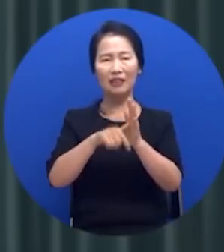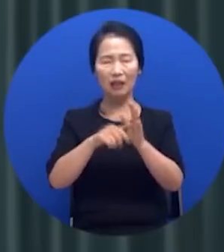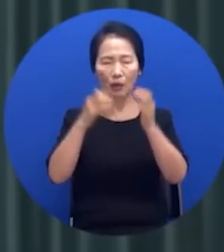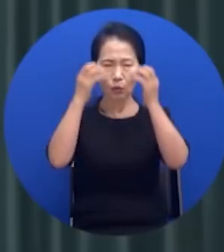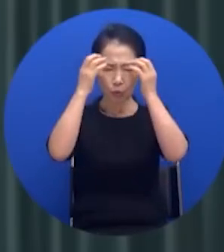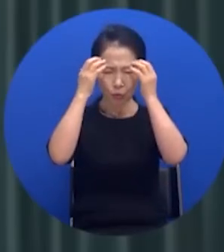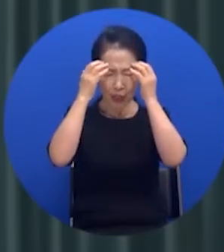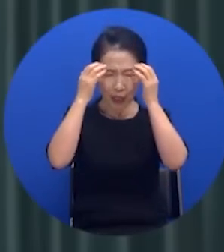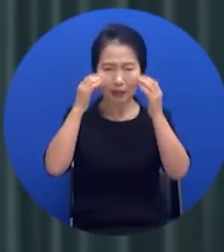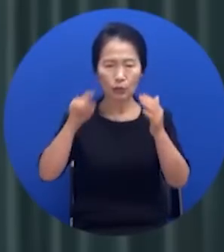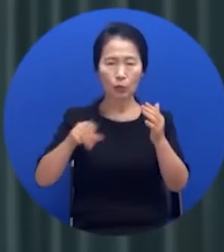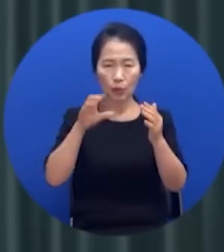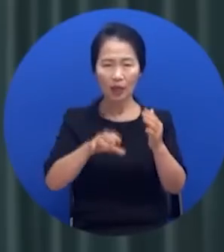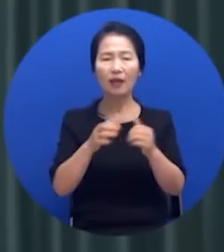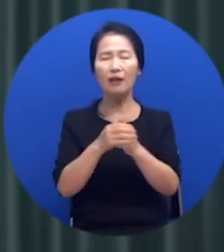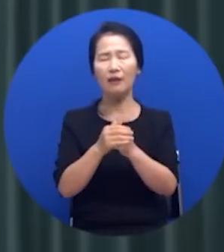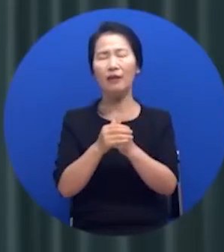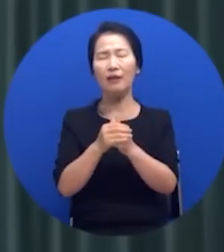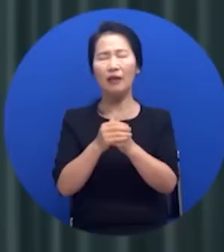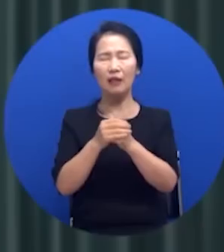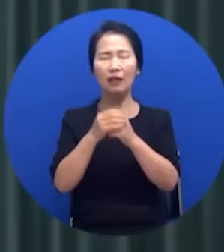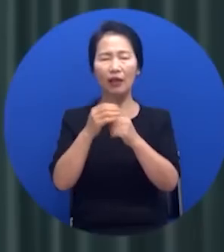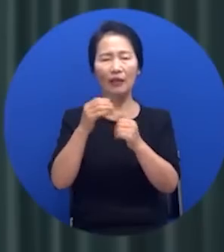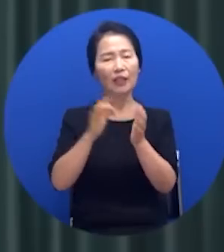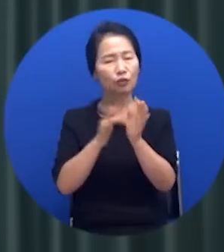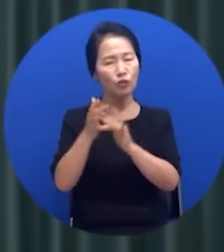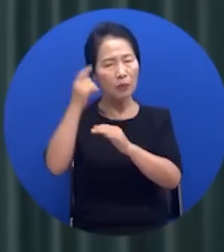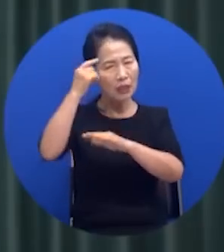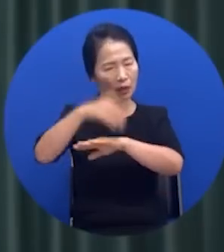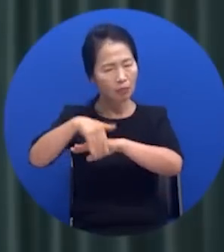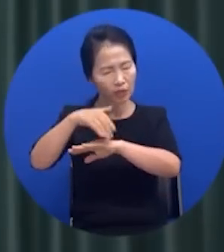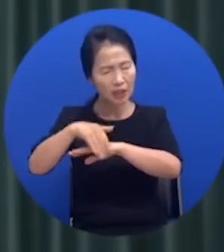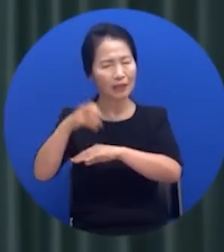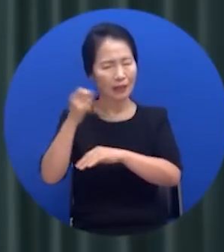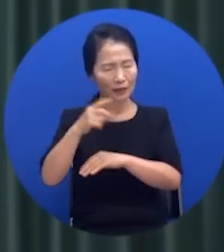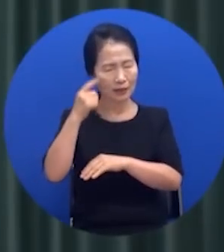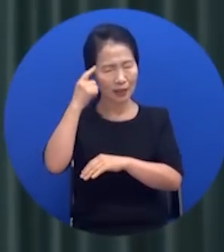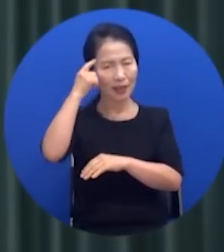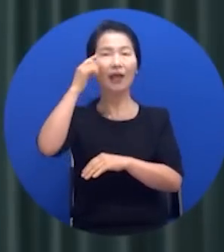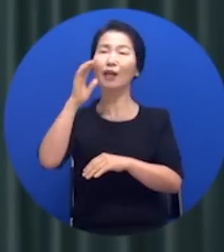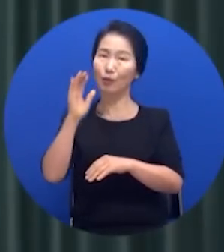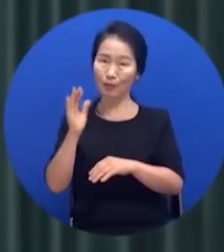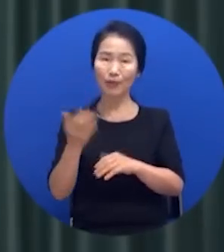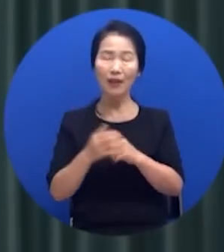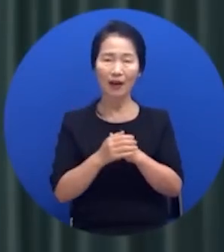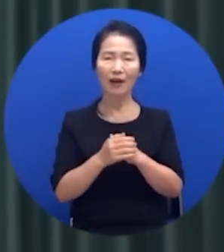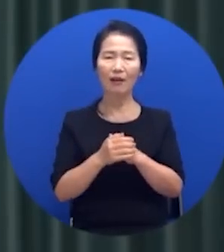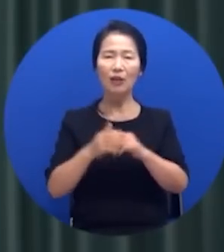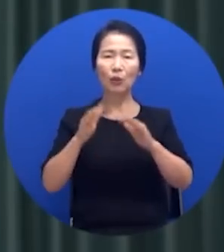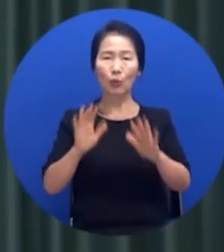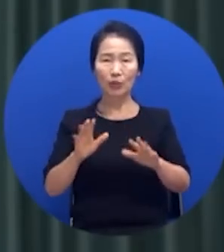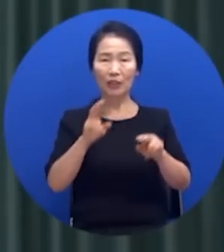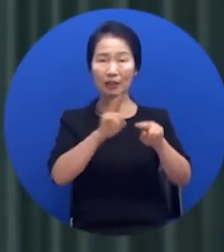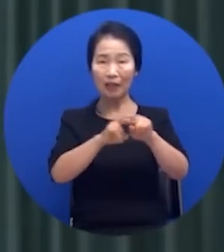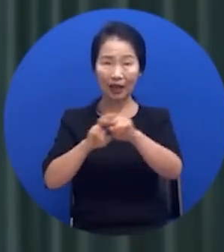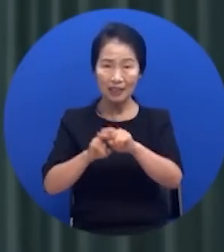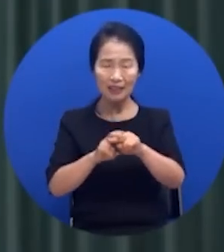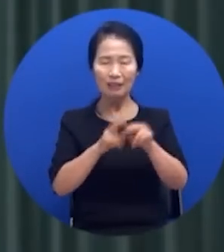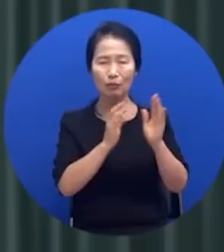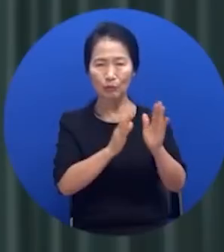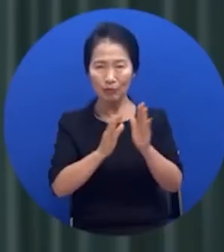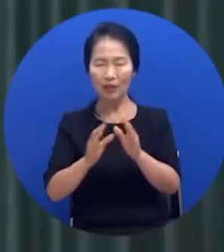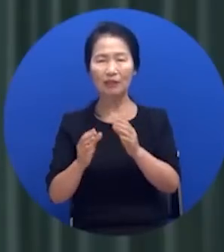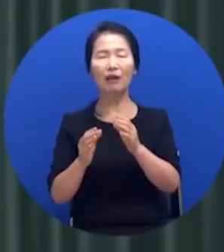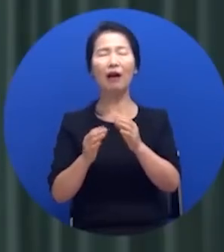속에 임한 예수님의 섭리를 다시 깨닫습니다. 오늘 자리를 마련하느라